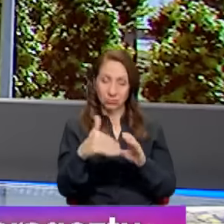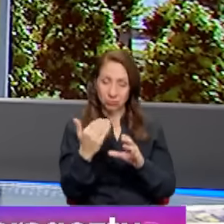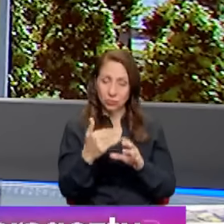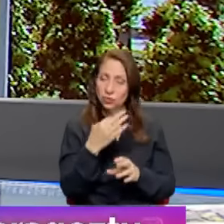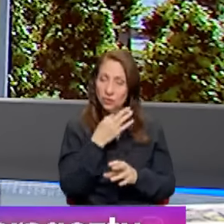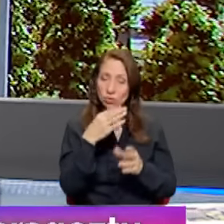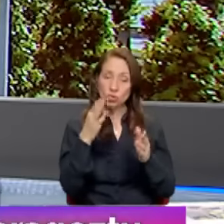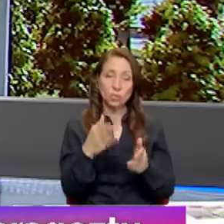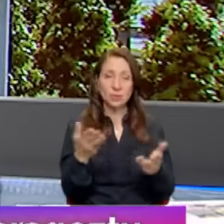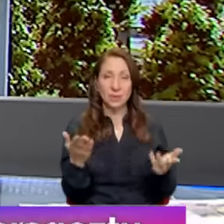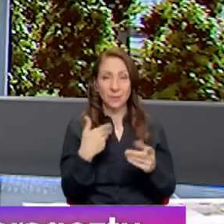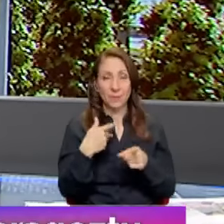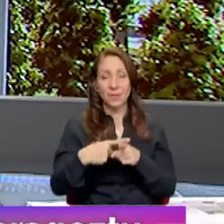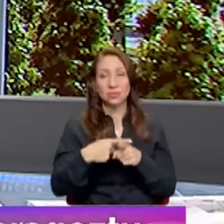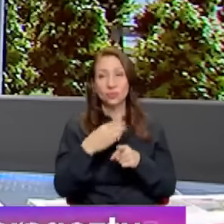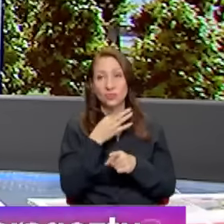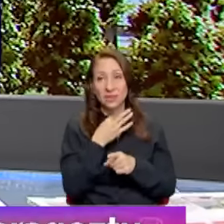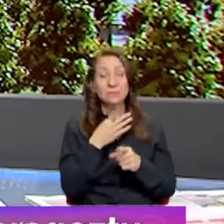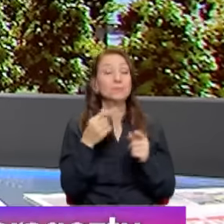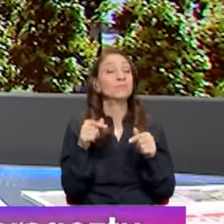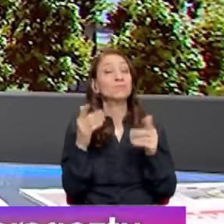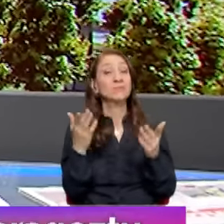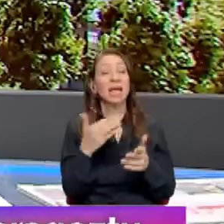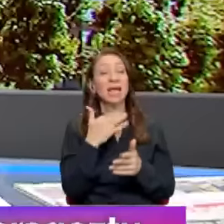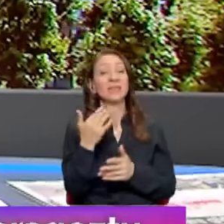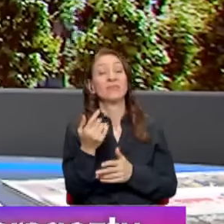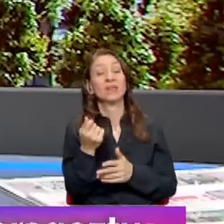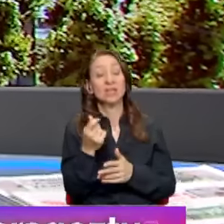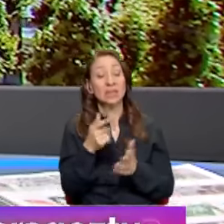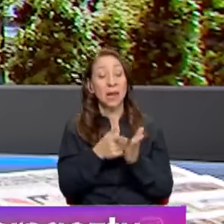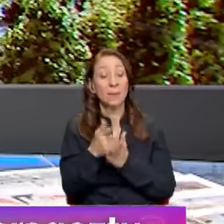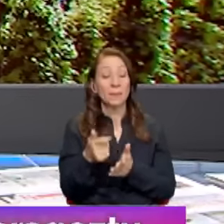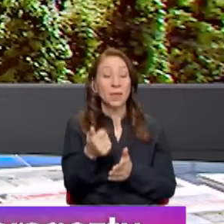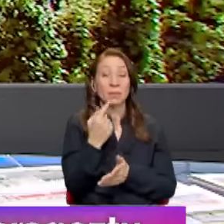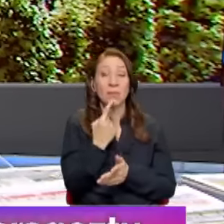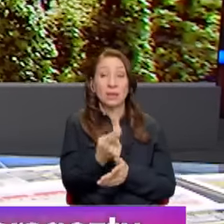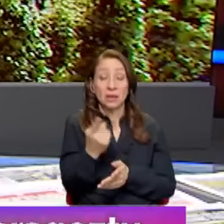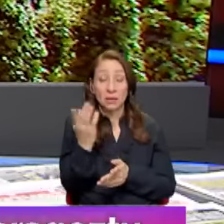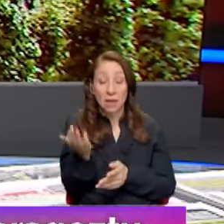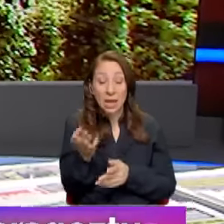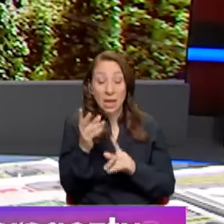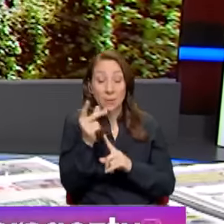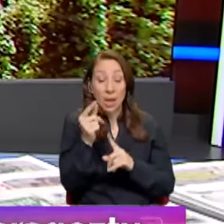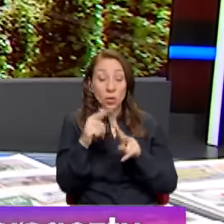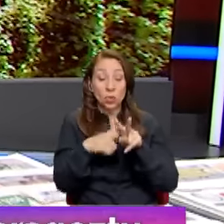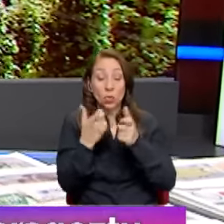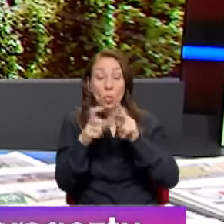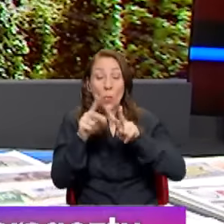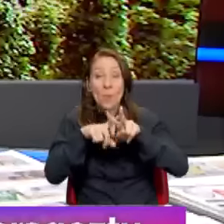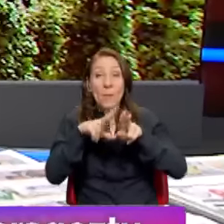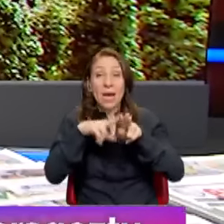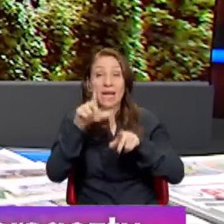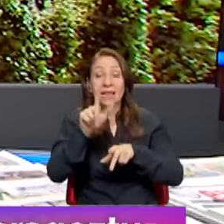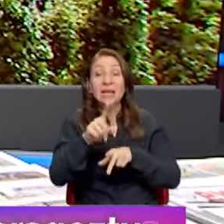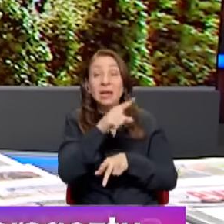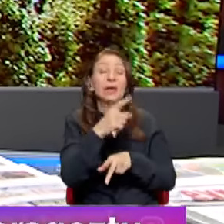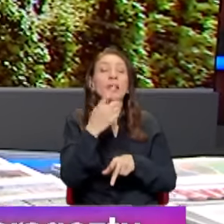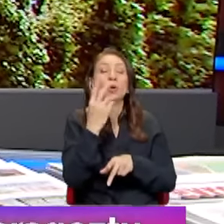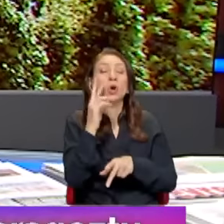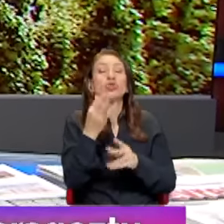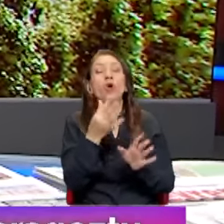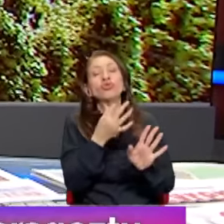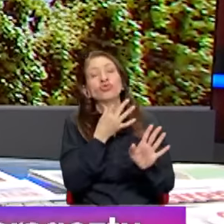misiniz durumunuz nedir Bizim de paylaşın lütfen gelelim et fiyatlarına Tarım bakanı dedi ki İbrahim Yumaklı kendisine göre